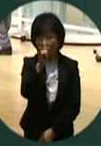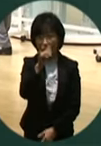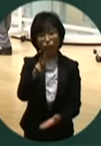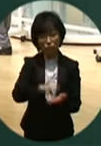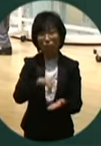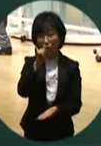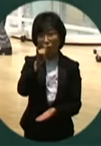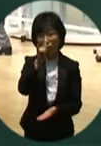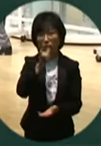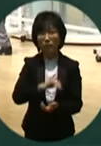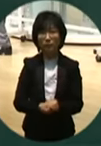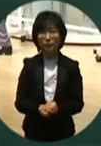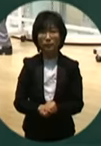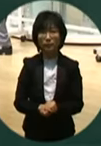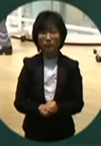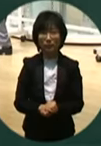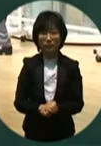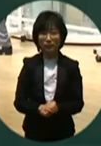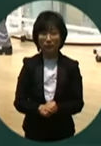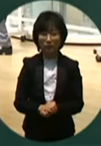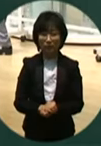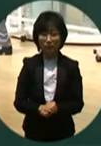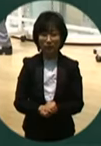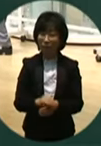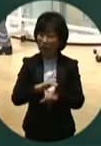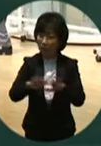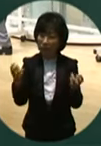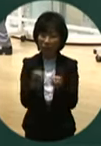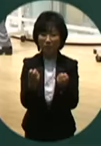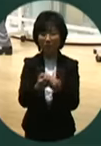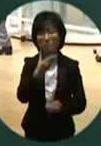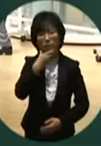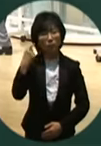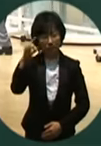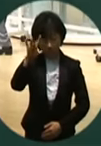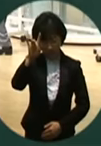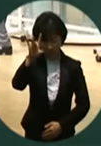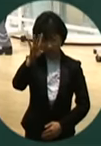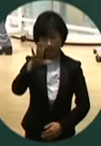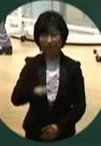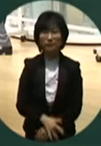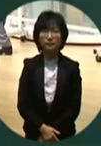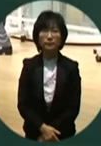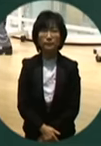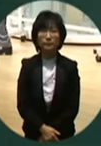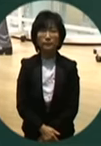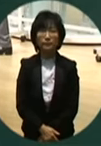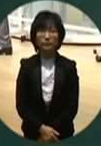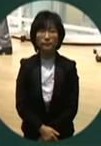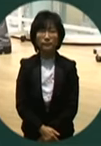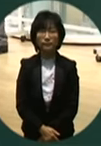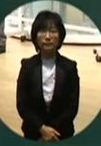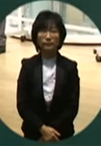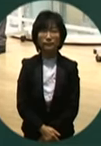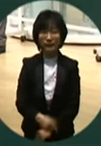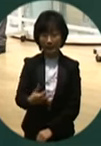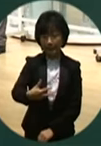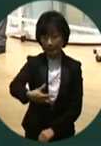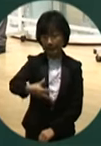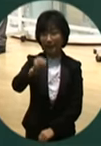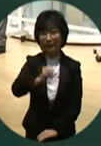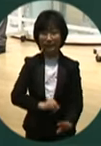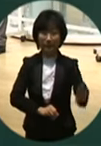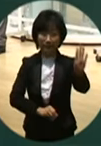예, 복음이 아니고는 해결될 수가 없어요. There's no way to solve this but the gospel. 뭐죠? What was it? 창세기